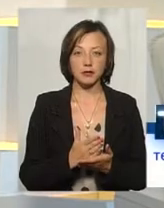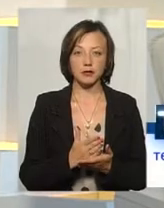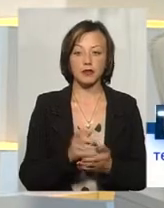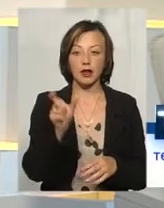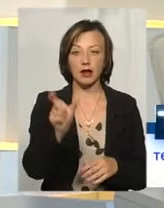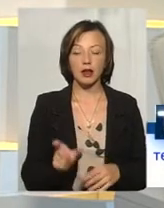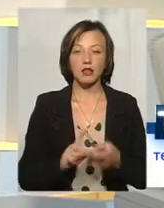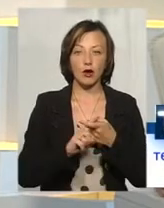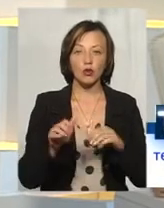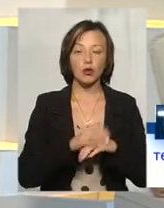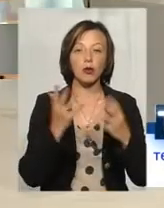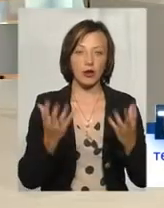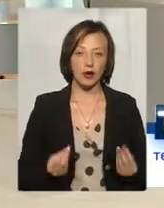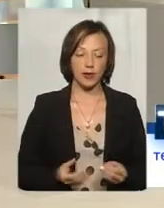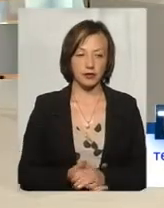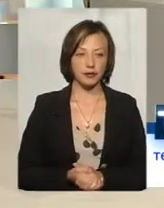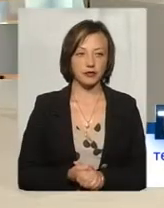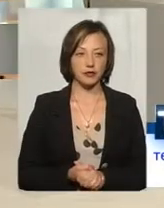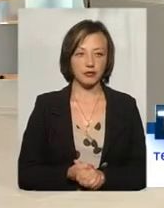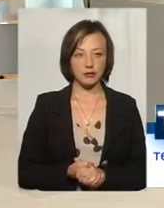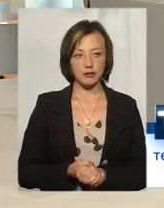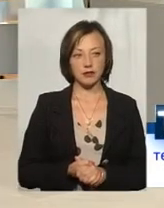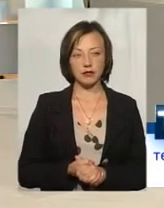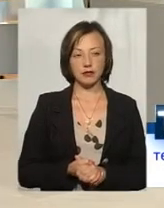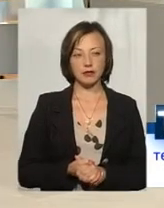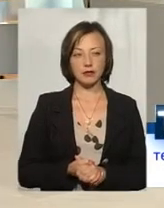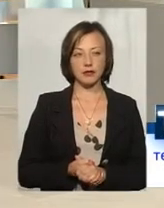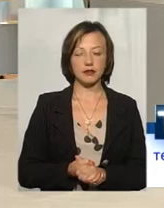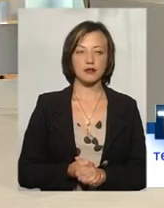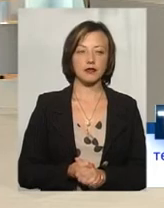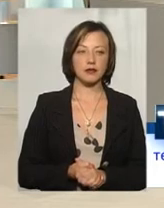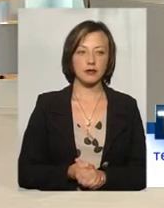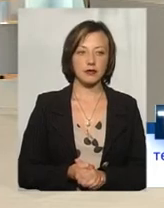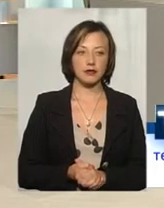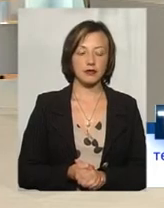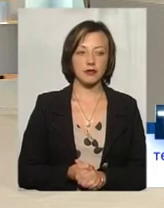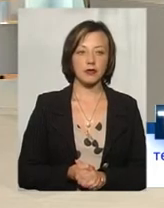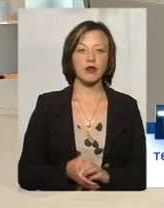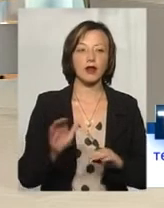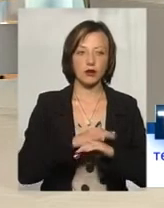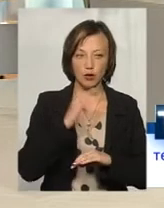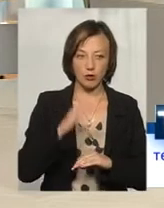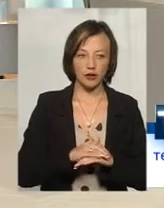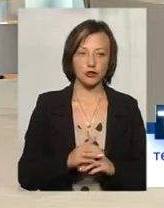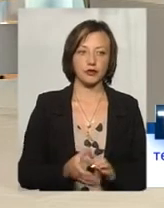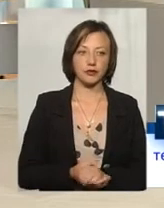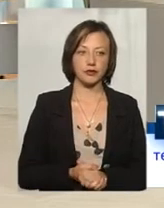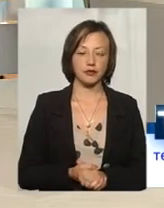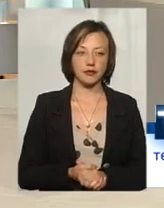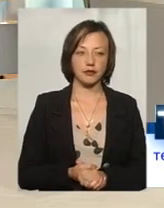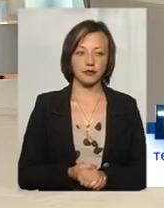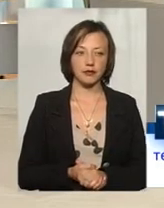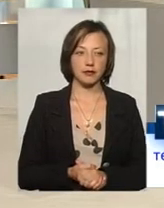глядач на зв'язку. Доброго дня. Алло, доброго дня. Ви в ефірі. Добрий вечір. Добрий вечір. Добрий